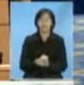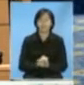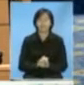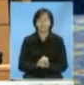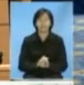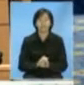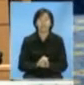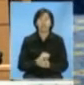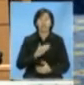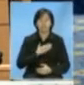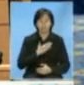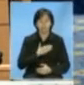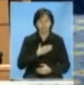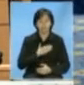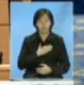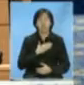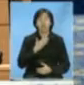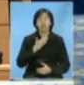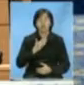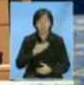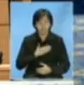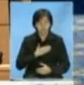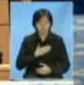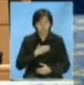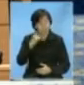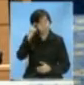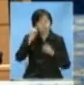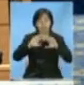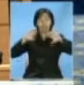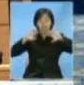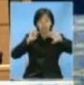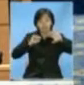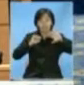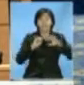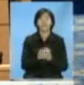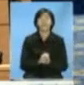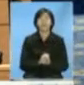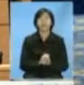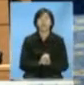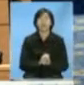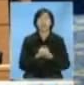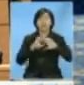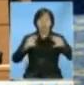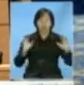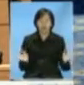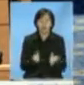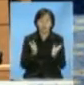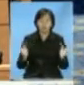ครับผมคงไม่แปลกใจว่าทำไมรัฐบาลนี้นะครับไม่ส่งเส